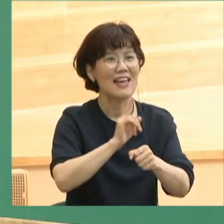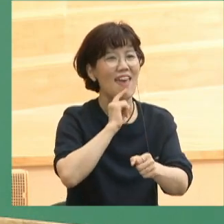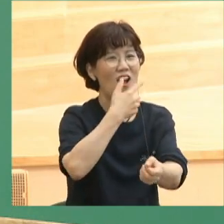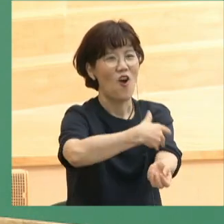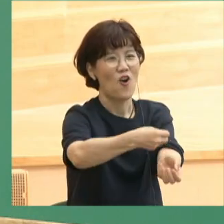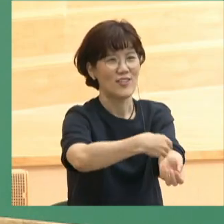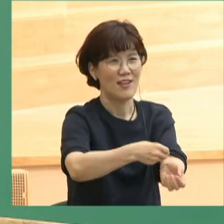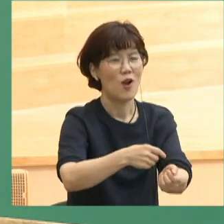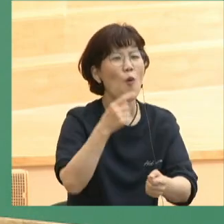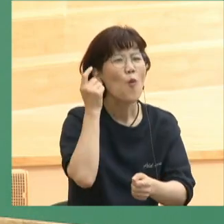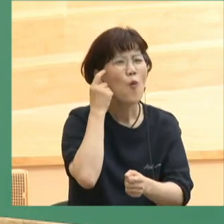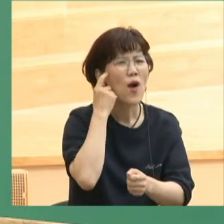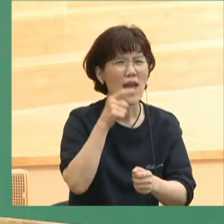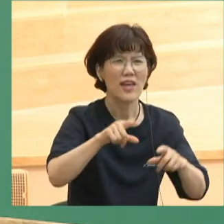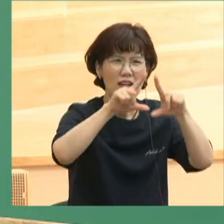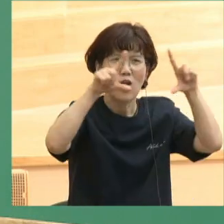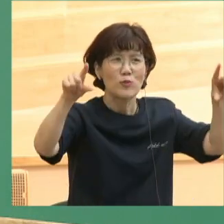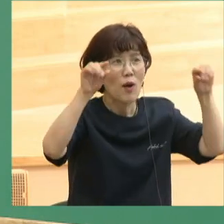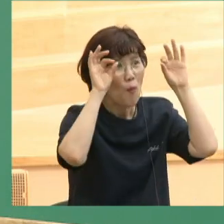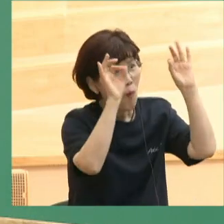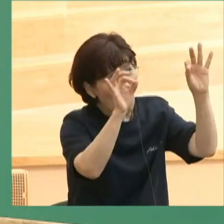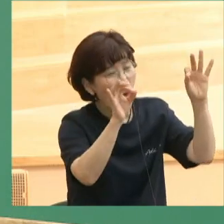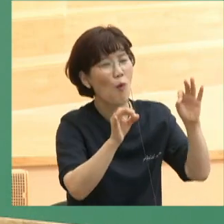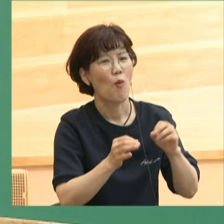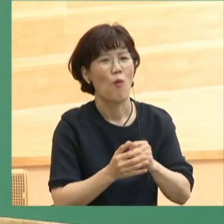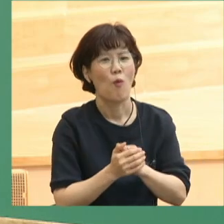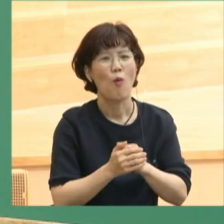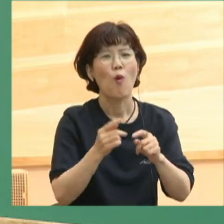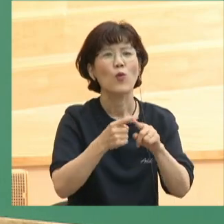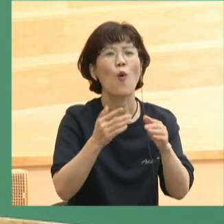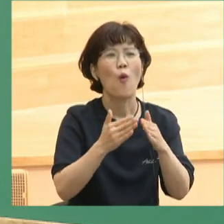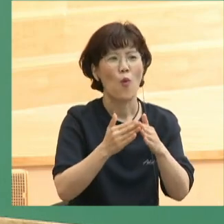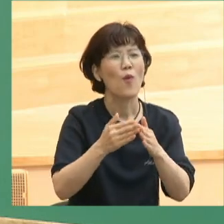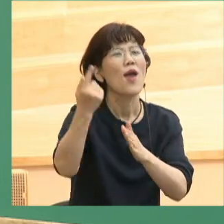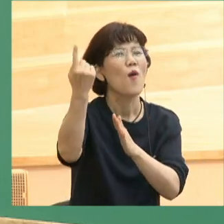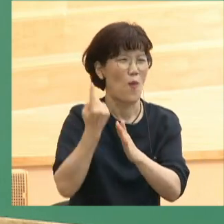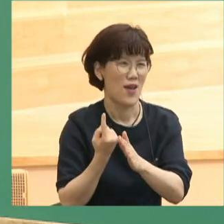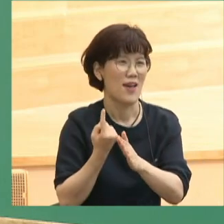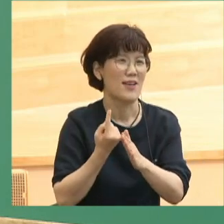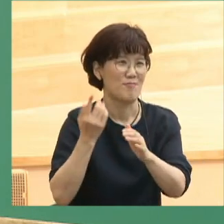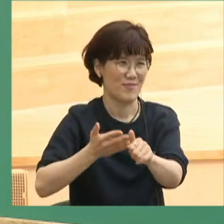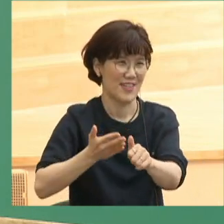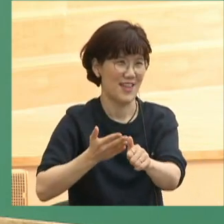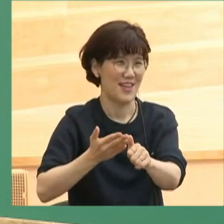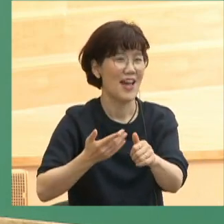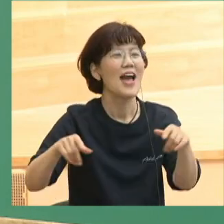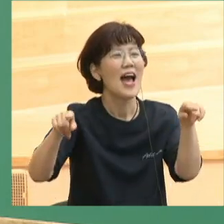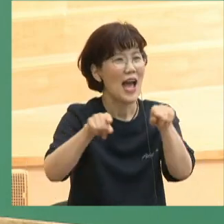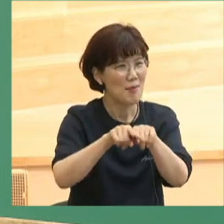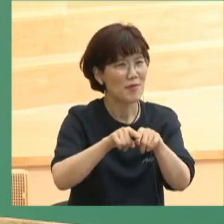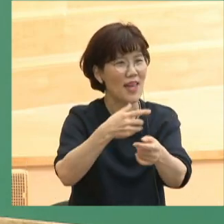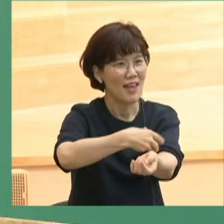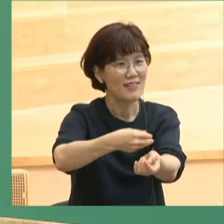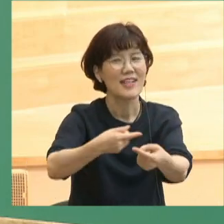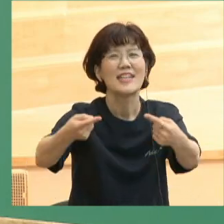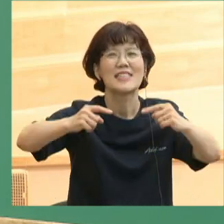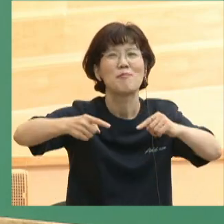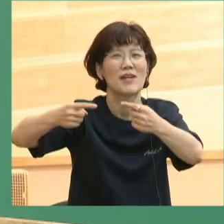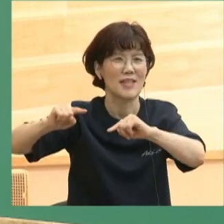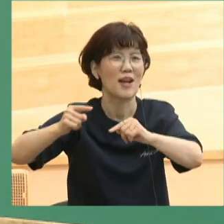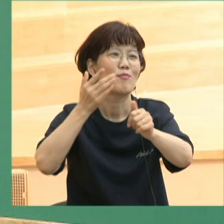명이라도 이런 현수막을 보고 교회 마당에 발걸음을 해서 함께 헌혈에